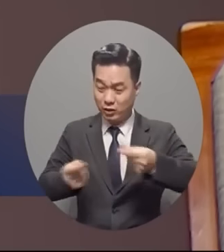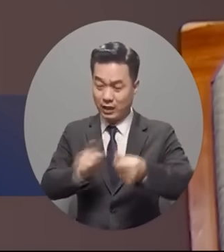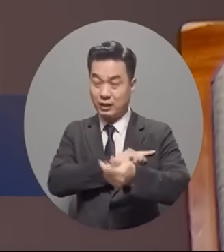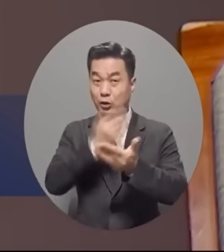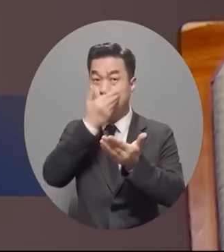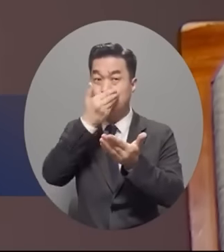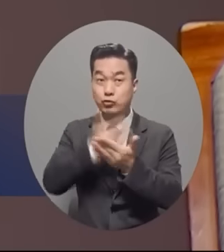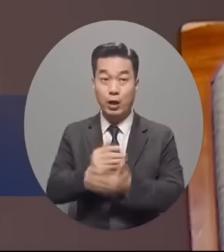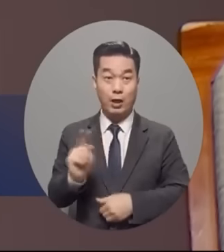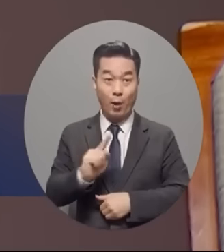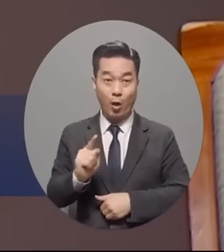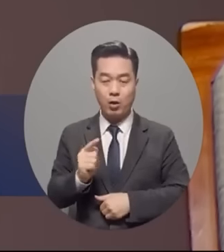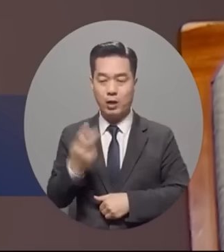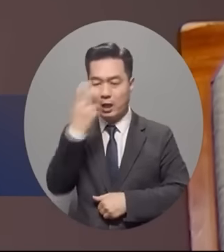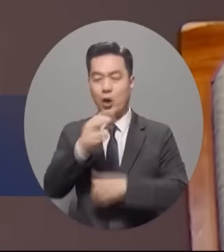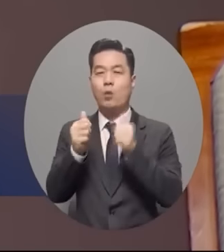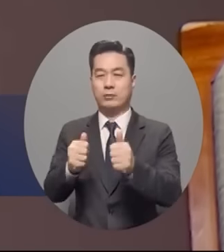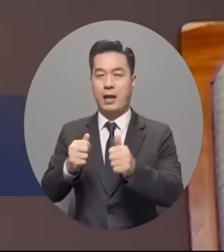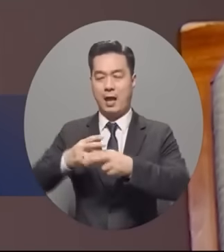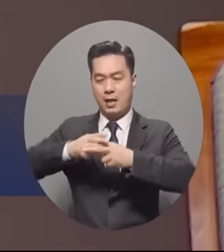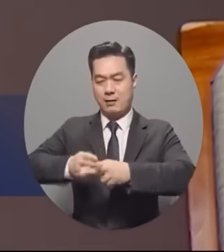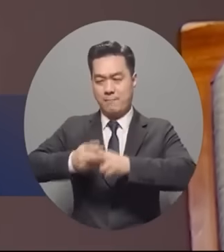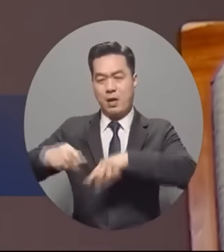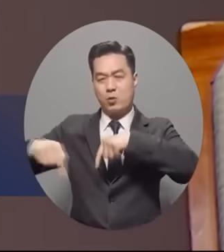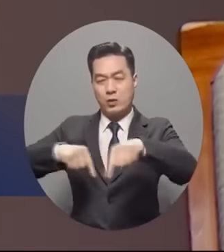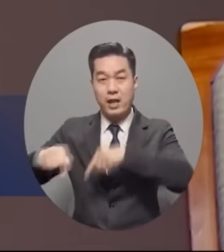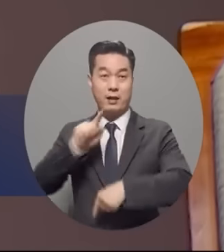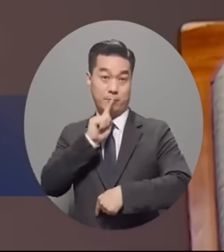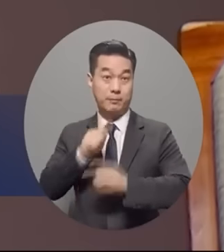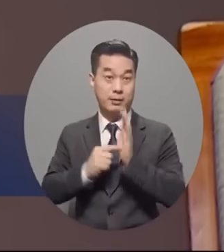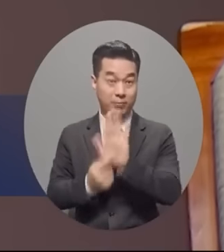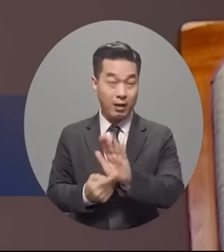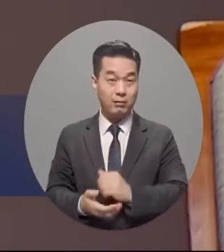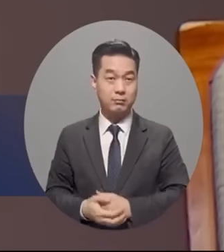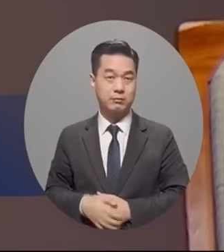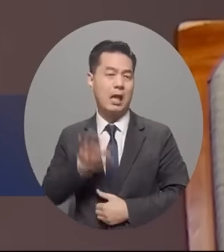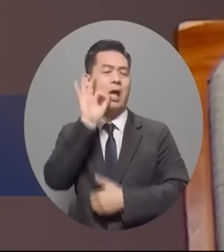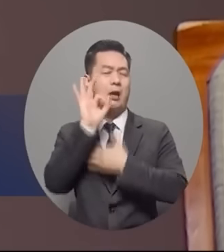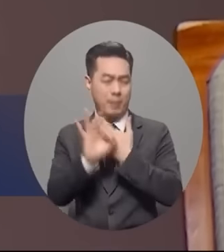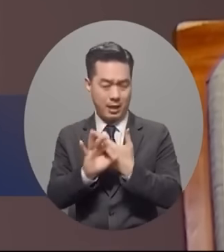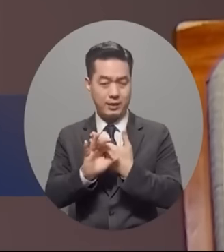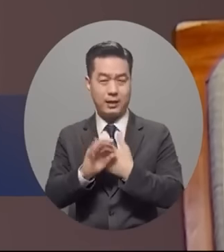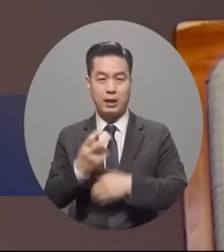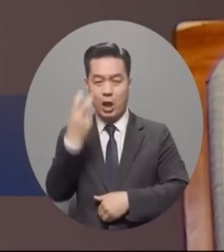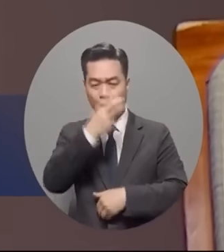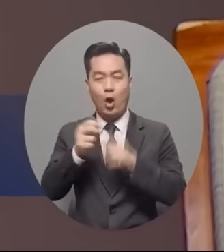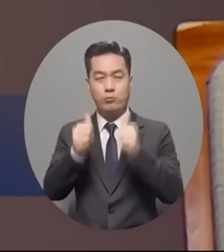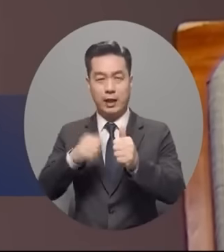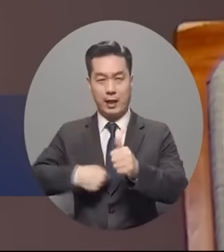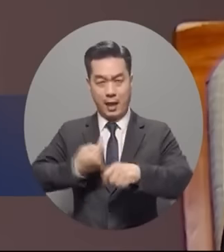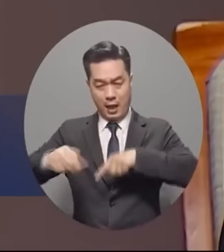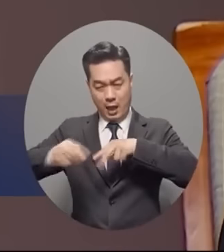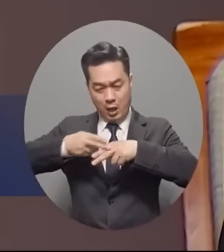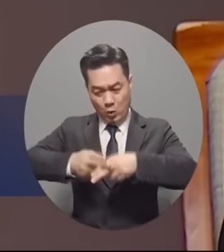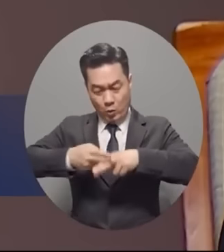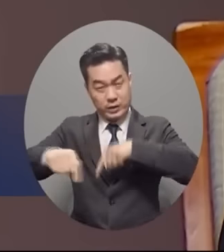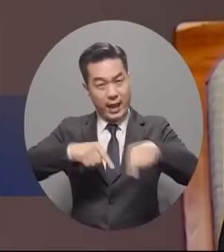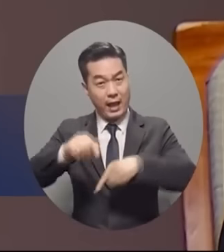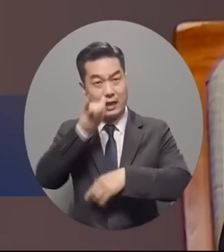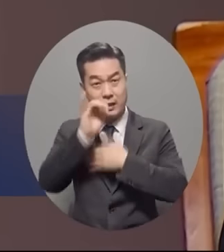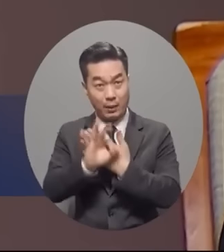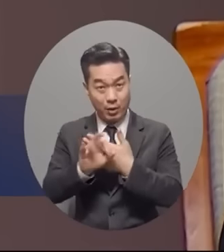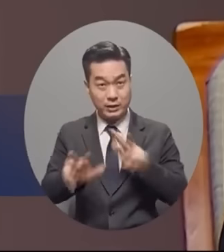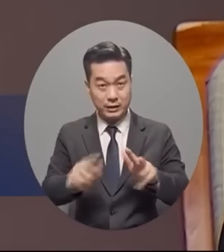과제가 검사 독재라고 얘기했습니다 만약 검사 독재가 있다면 이재명 대표는 지금 감옥에 있을 겁니다 검사를